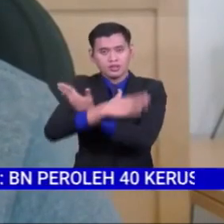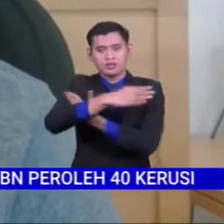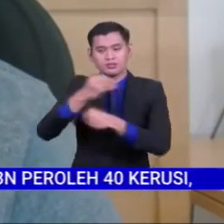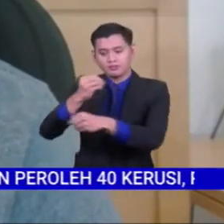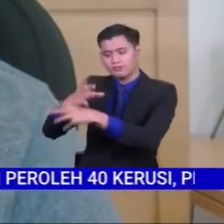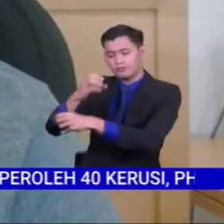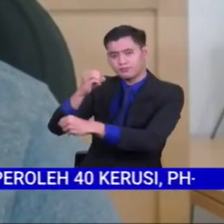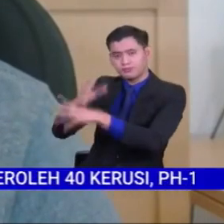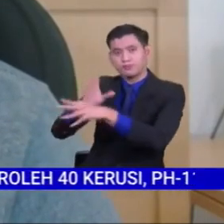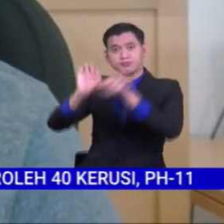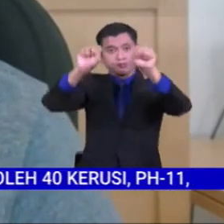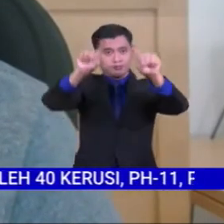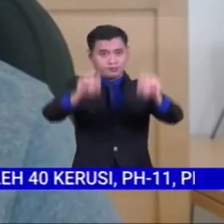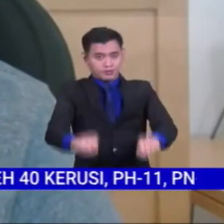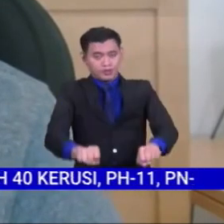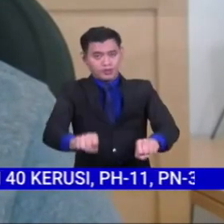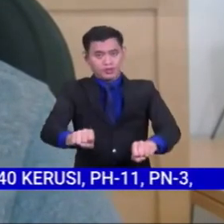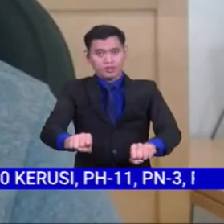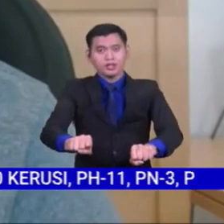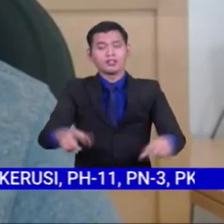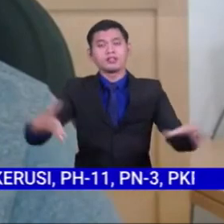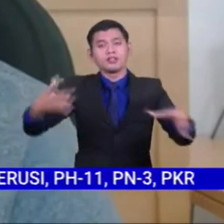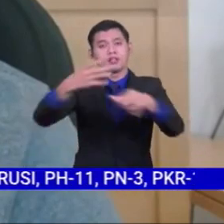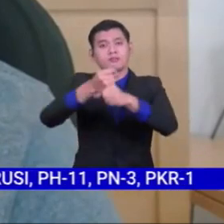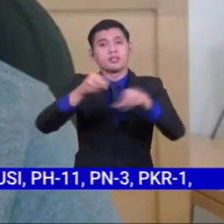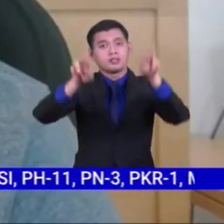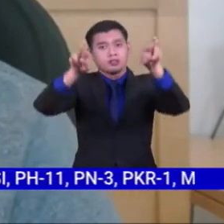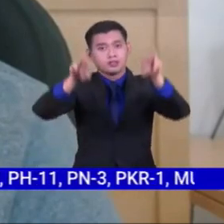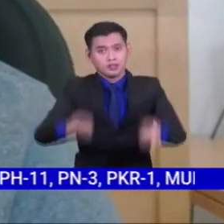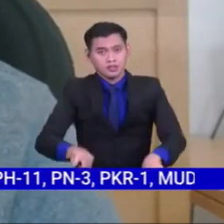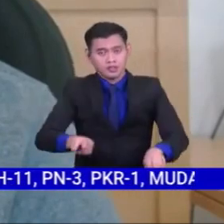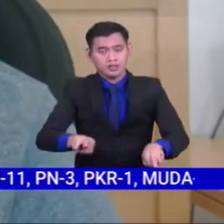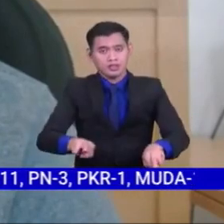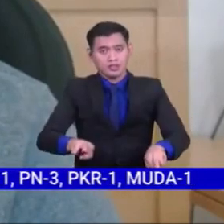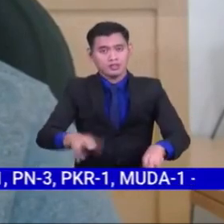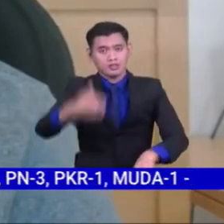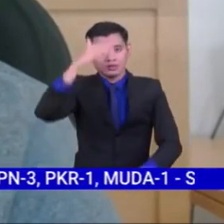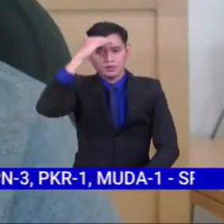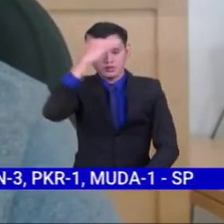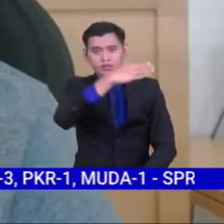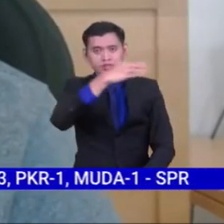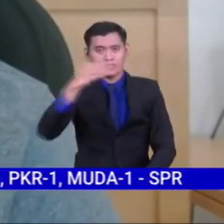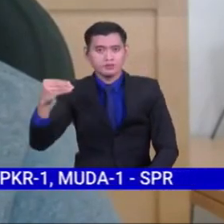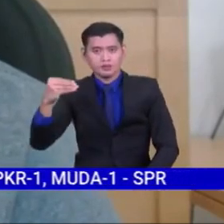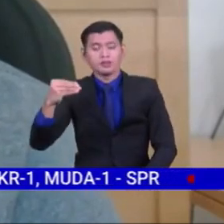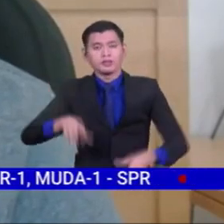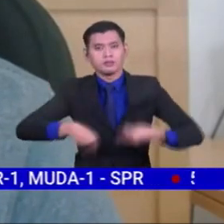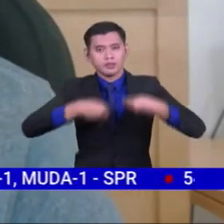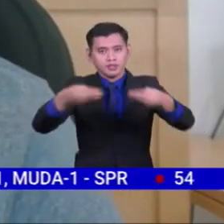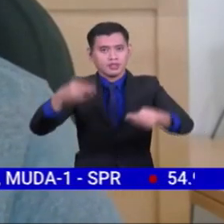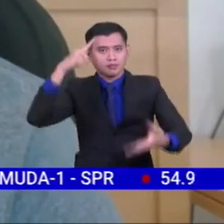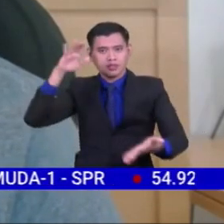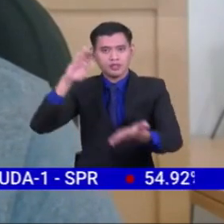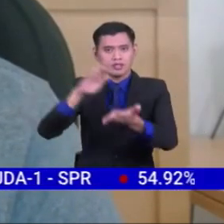penuh dapat diberikan oleh kerajaan negeri sepanjang tempoh pemerintahan tersebut.